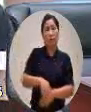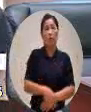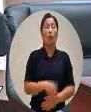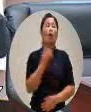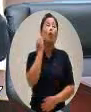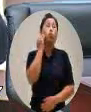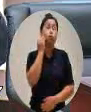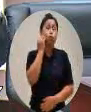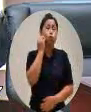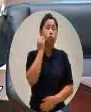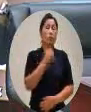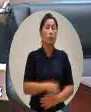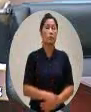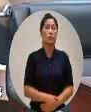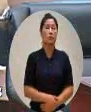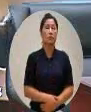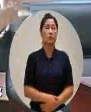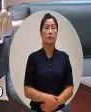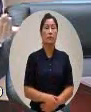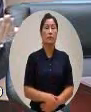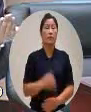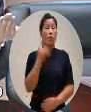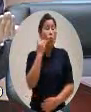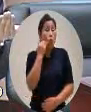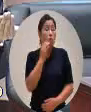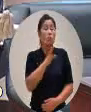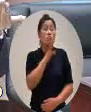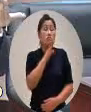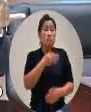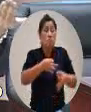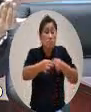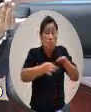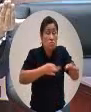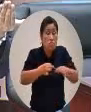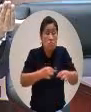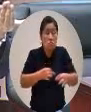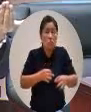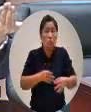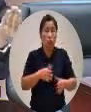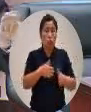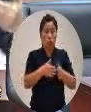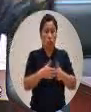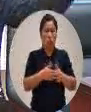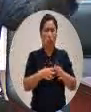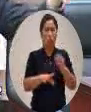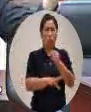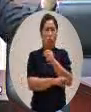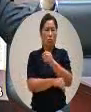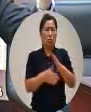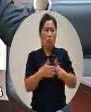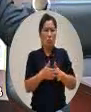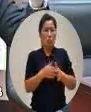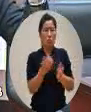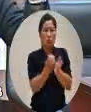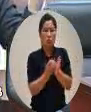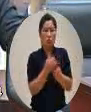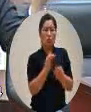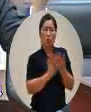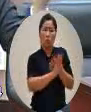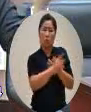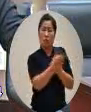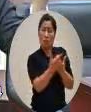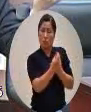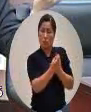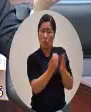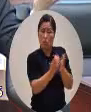如果說是買賣的那起碼有像前面這些這些